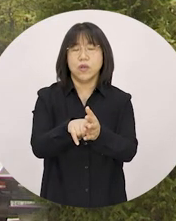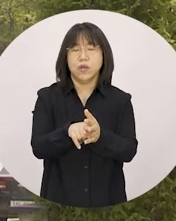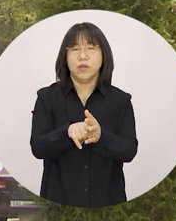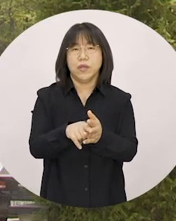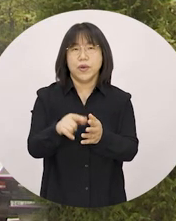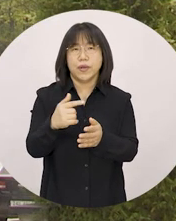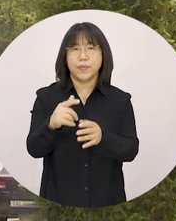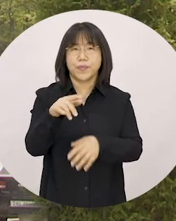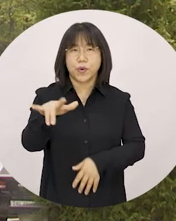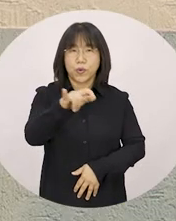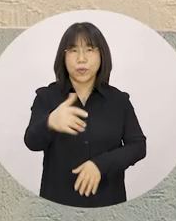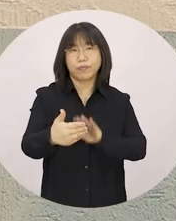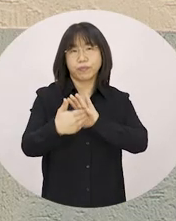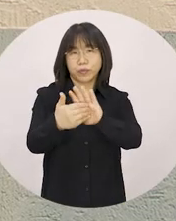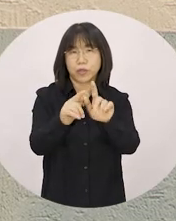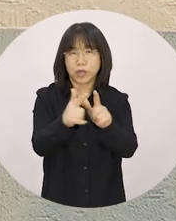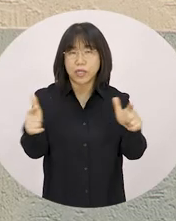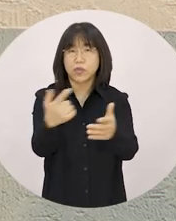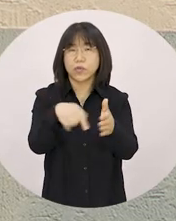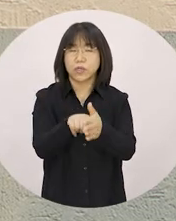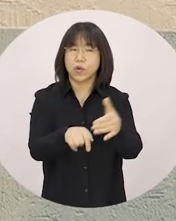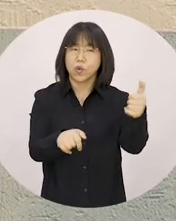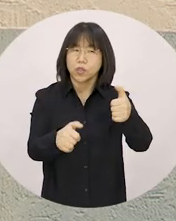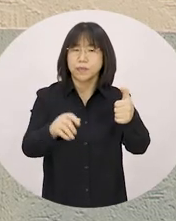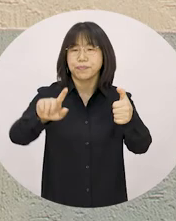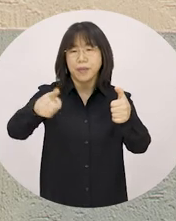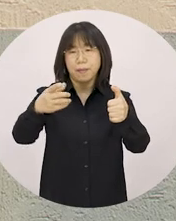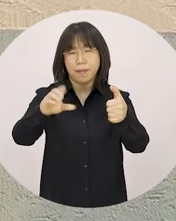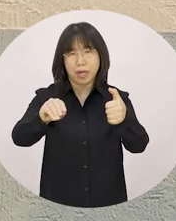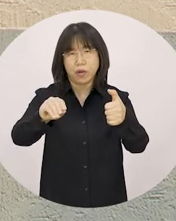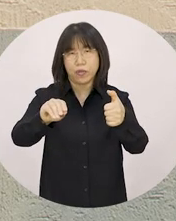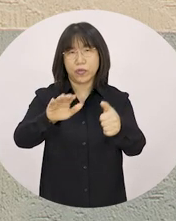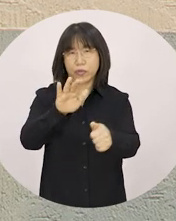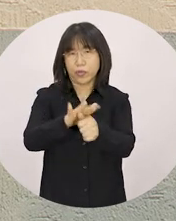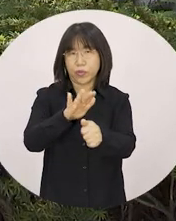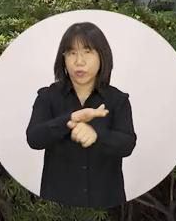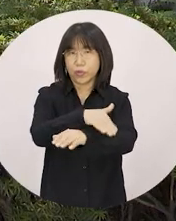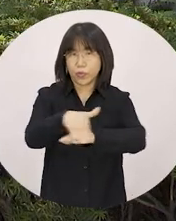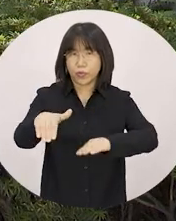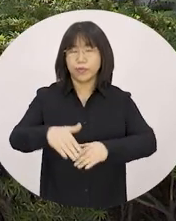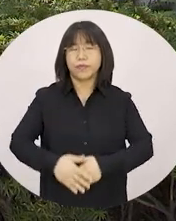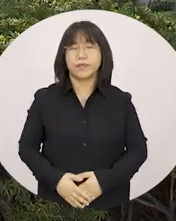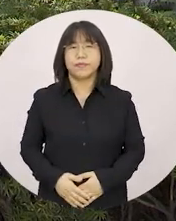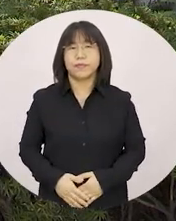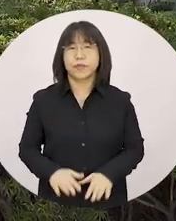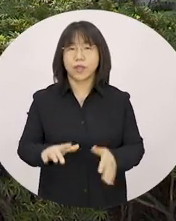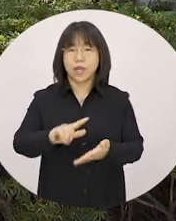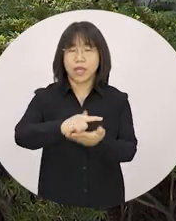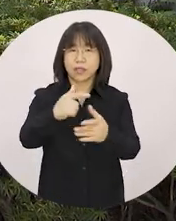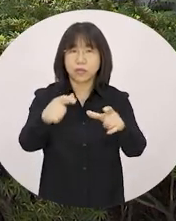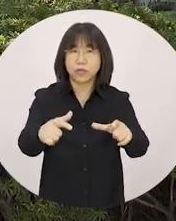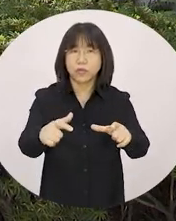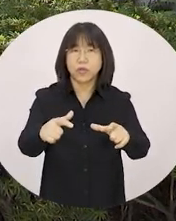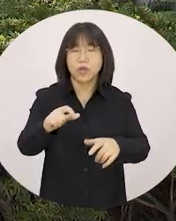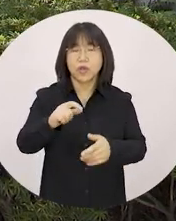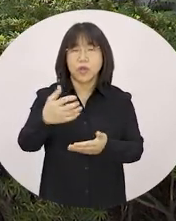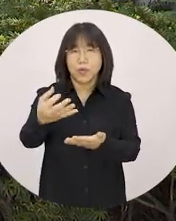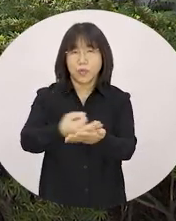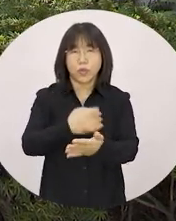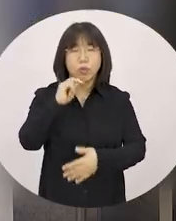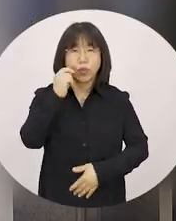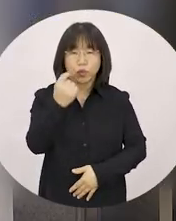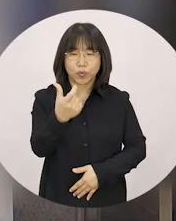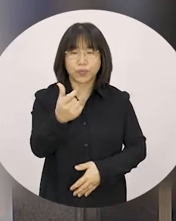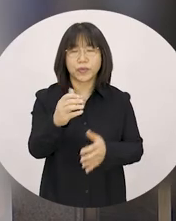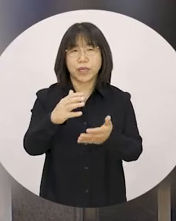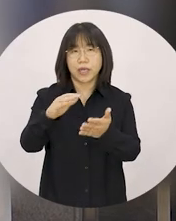등 운영에 사용하도록 50만 원과 100만 원씩 차등 지원합니다. 한편 강서구는 그동안 저소득 위기 가구